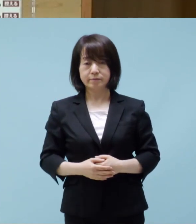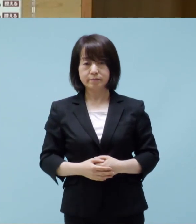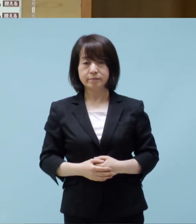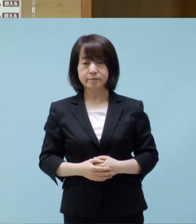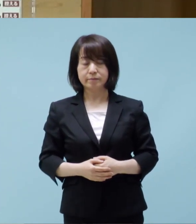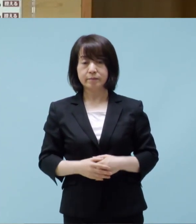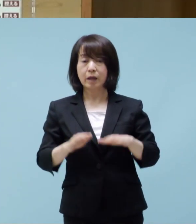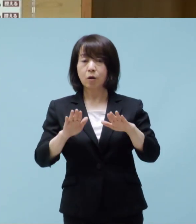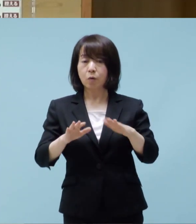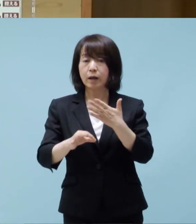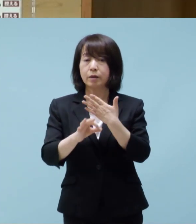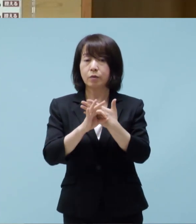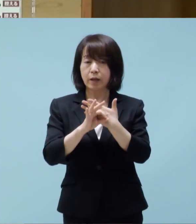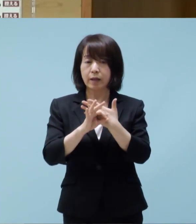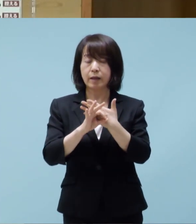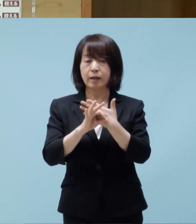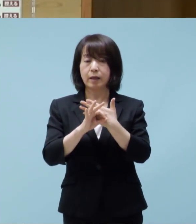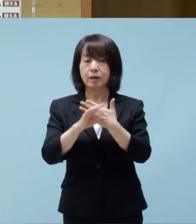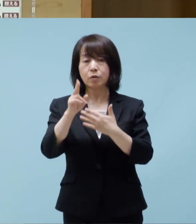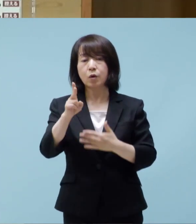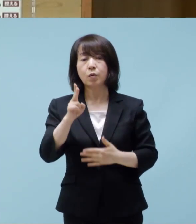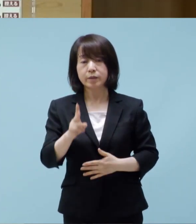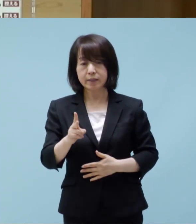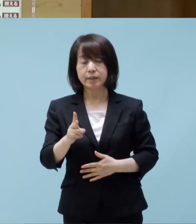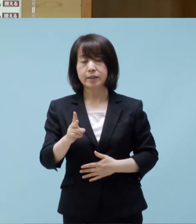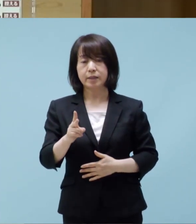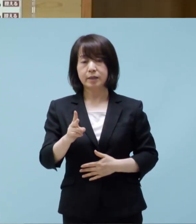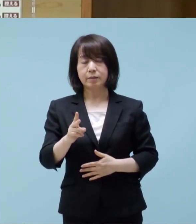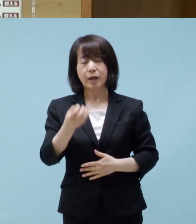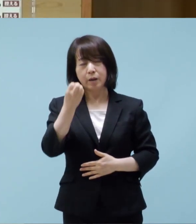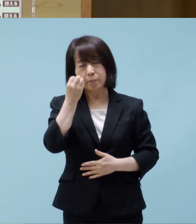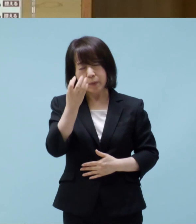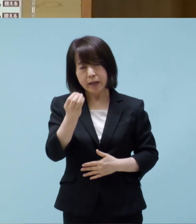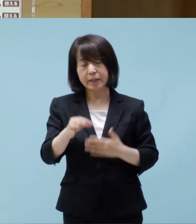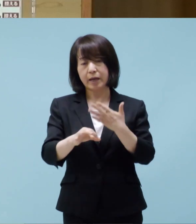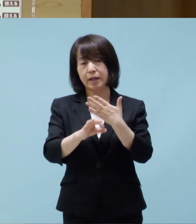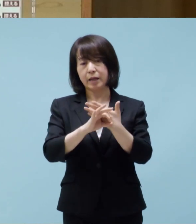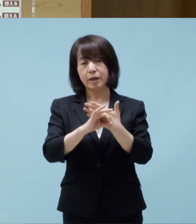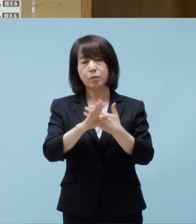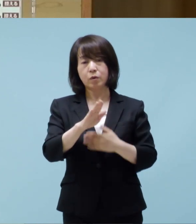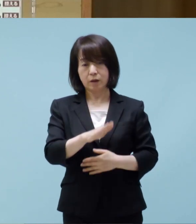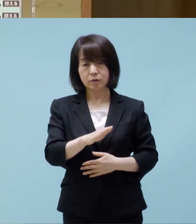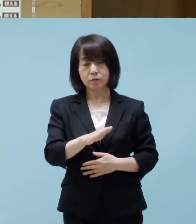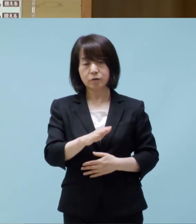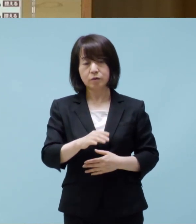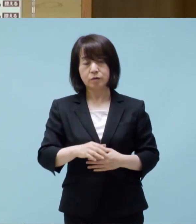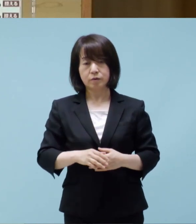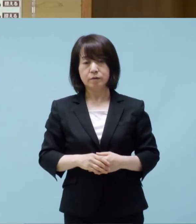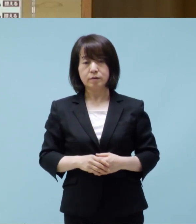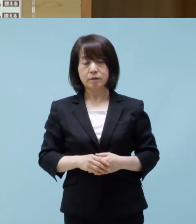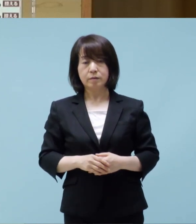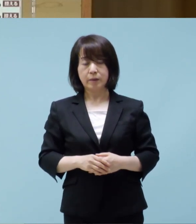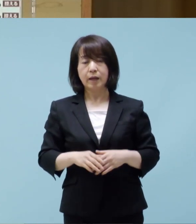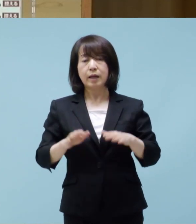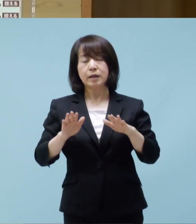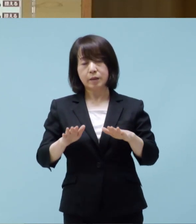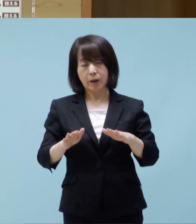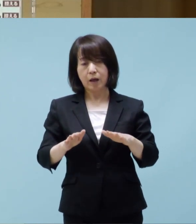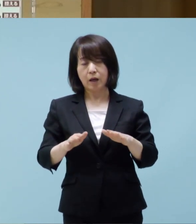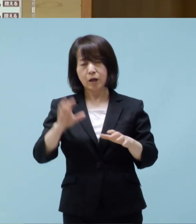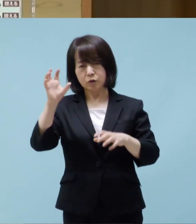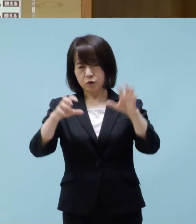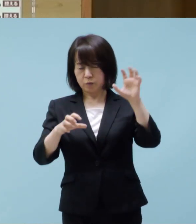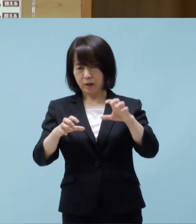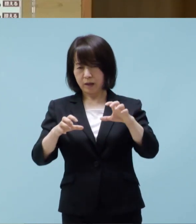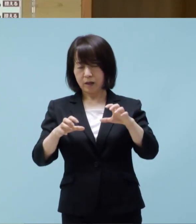ようにですね、ある意味では稀な事例、まあ、今クマもですね、そういった市街地に出てくるという